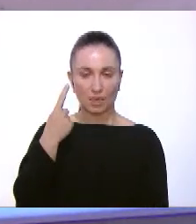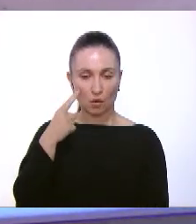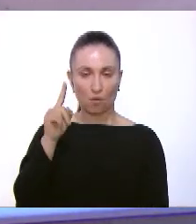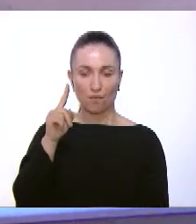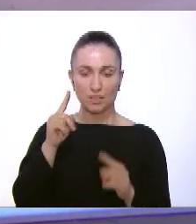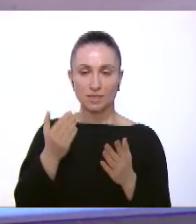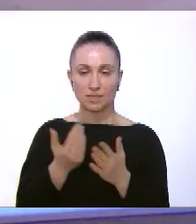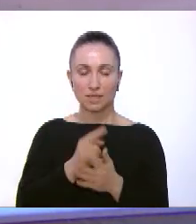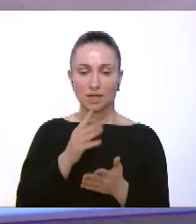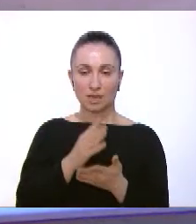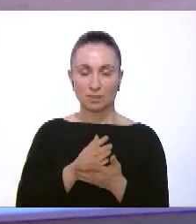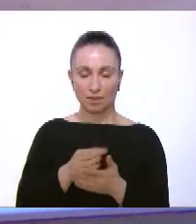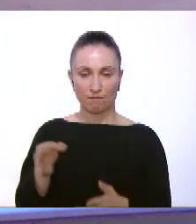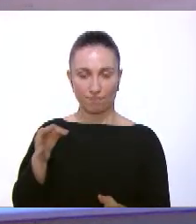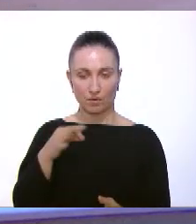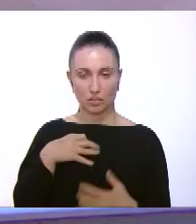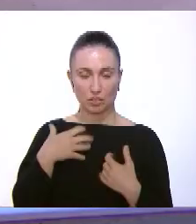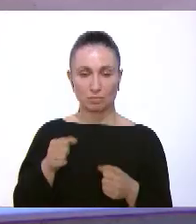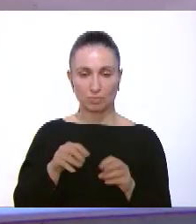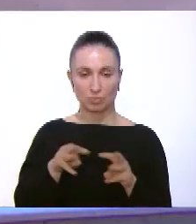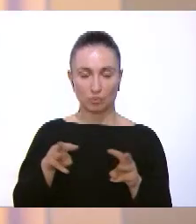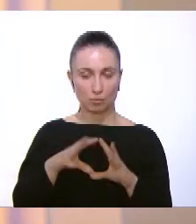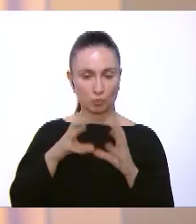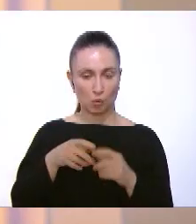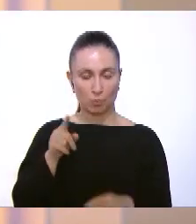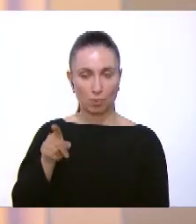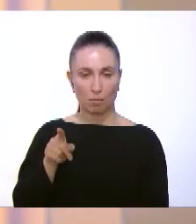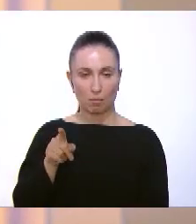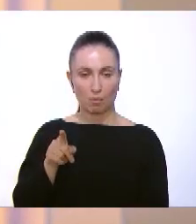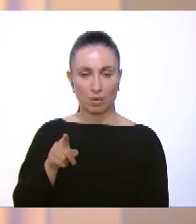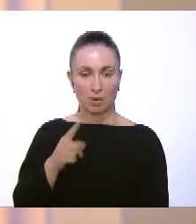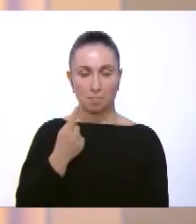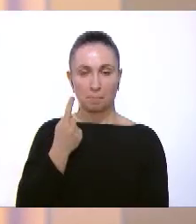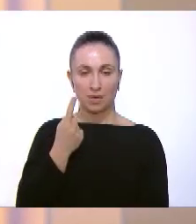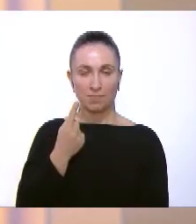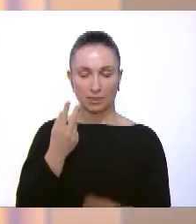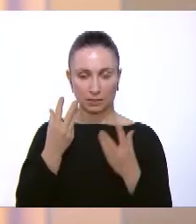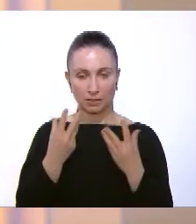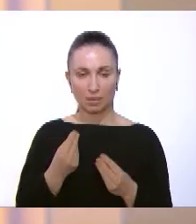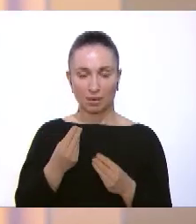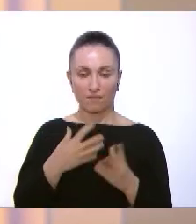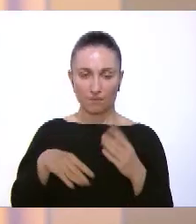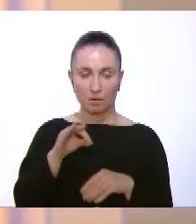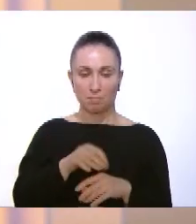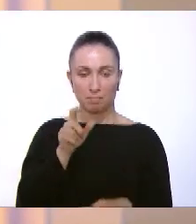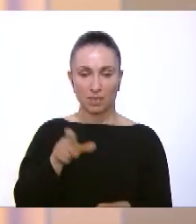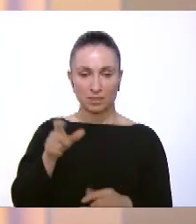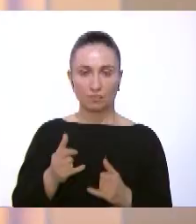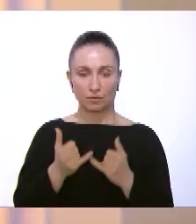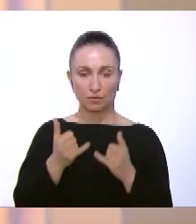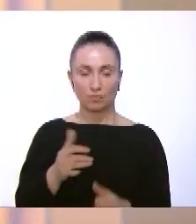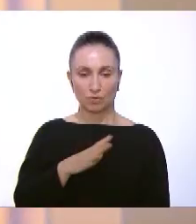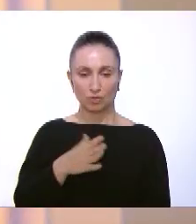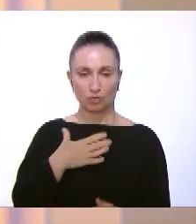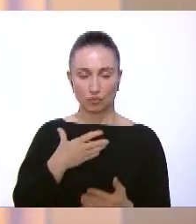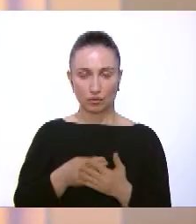იმ სიახლეს, რასაც გვეუბნებოდა ჯანდაცვის მსოფლიო ორგანიზაცია და პირველივე დღიდან ყველა პაციენტისათვის იყო